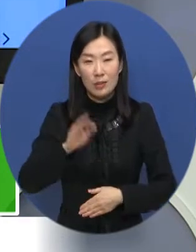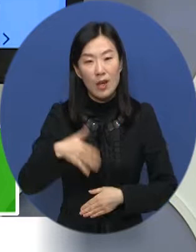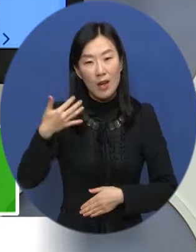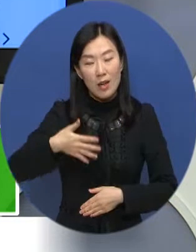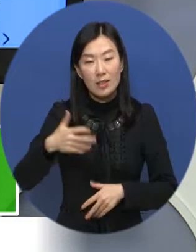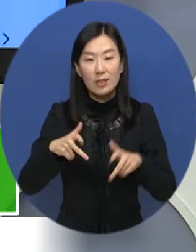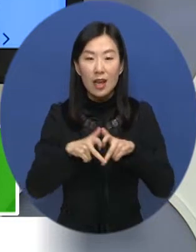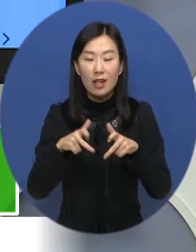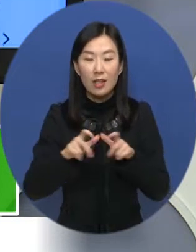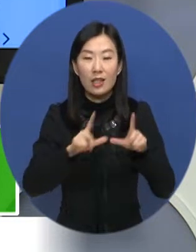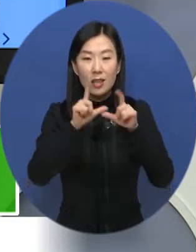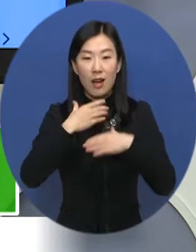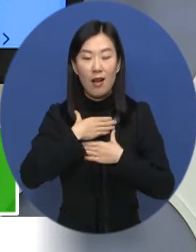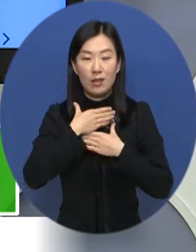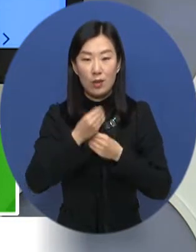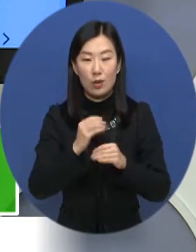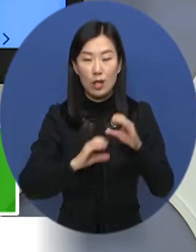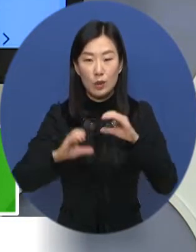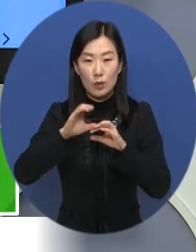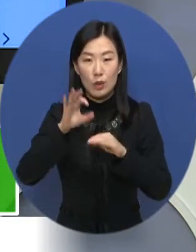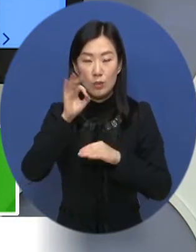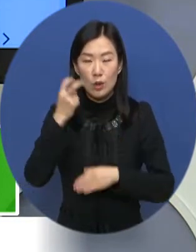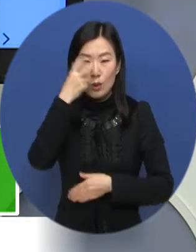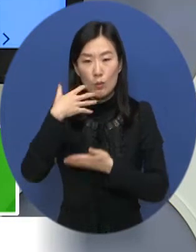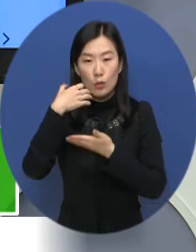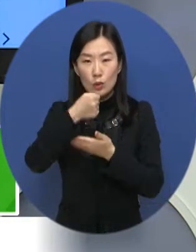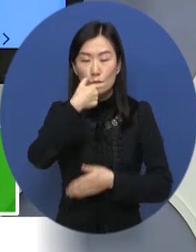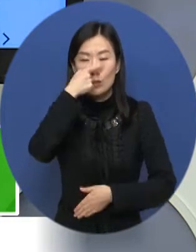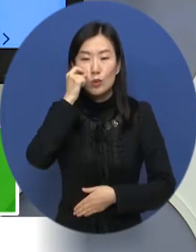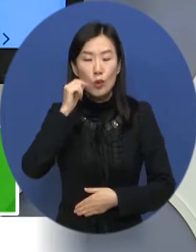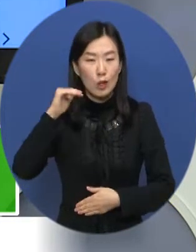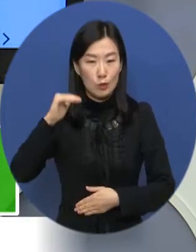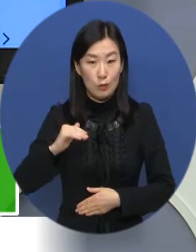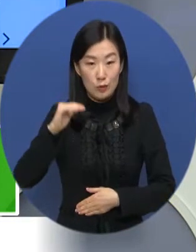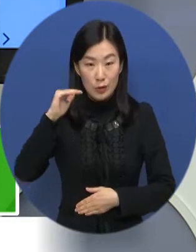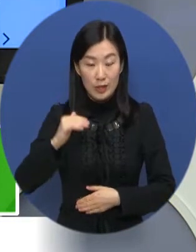중증장애인의소득보장을위해장애연금지급액을점진적으로인상하고있지만,현재수준으로는장애인 의생활을안정시키고